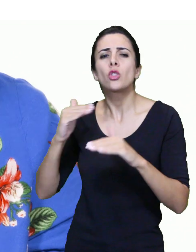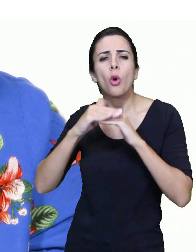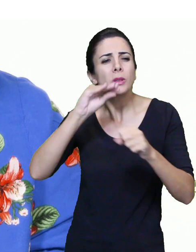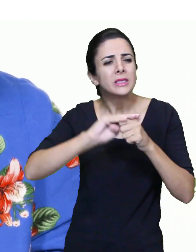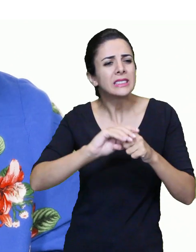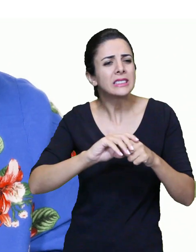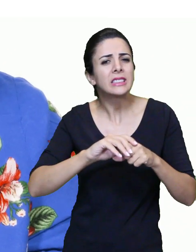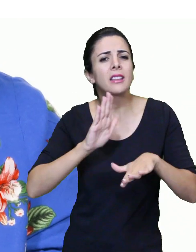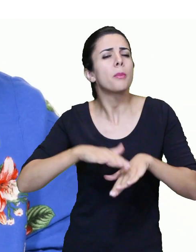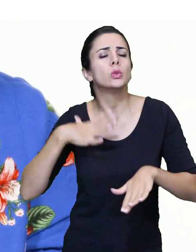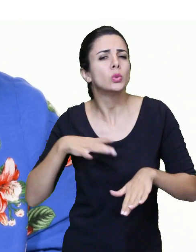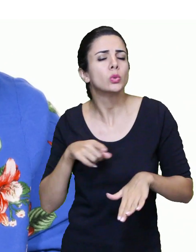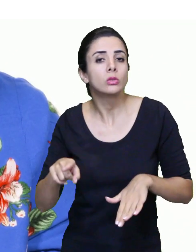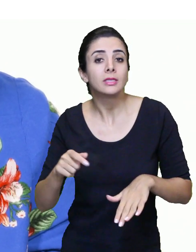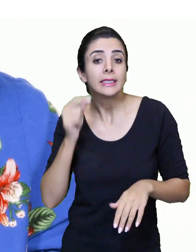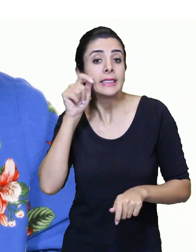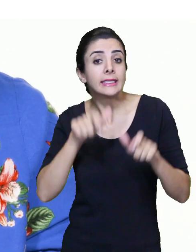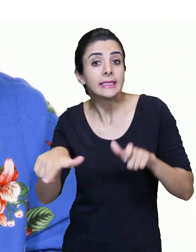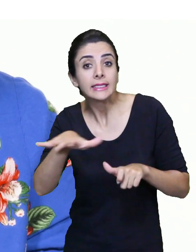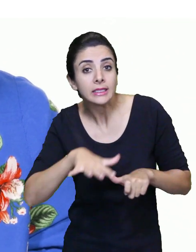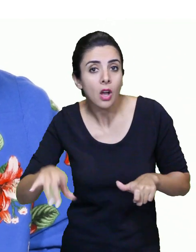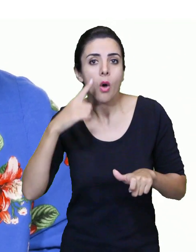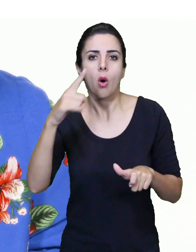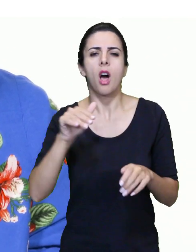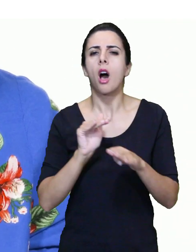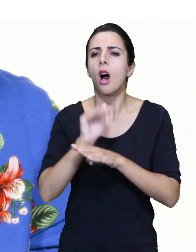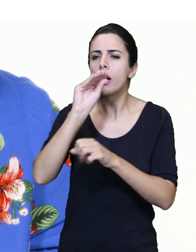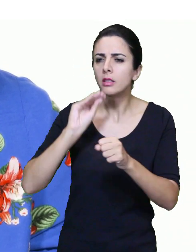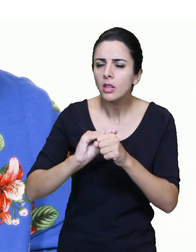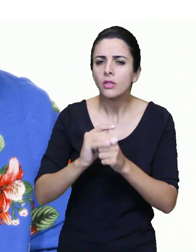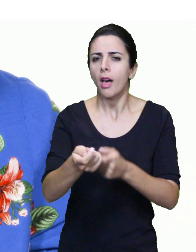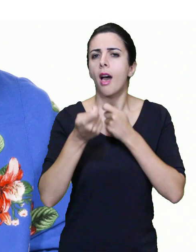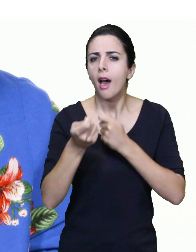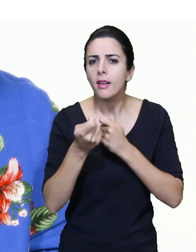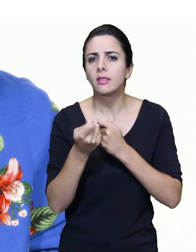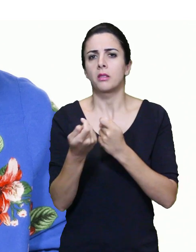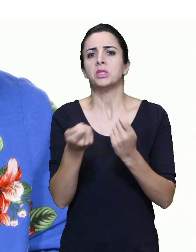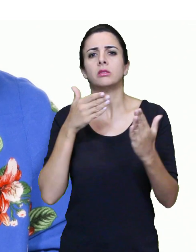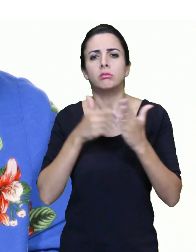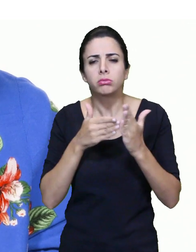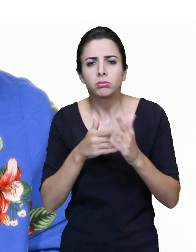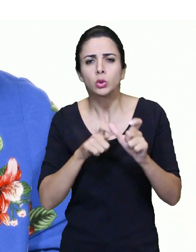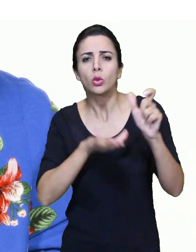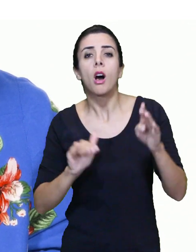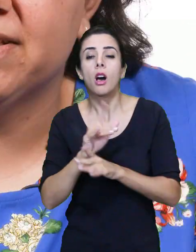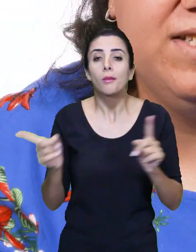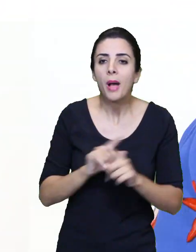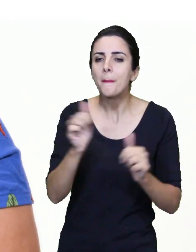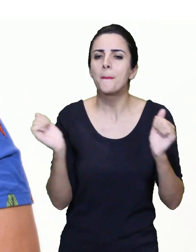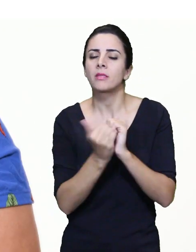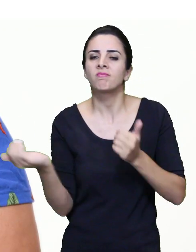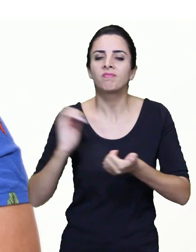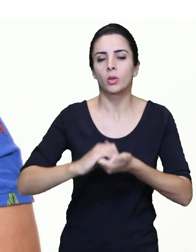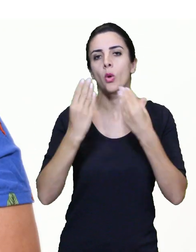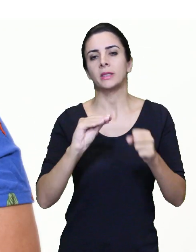Her bireyin hayatın her alanında eğitimde, istihdamda ve sosyal yaşamda fır arada olabilmesi